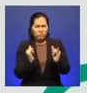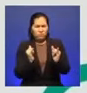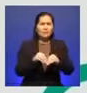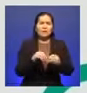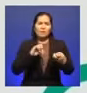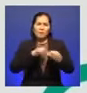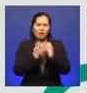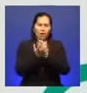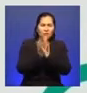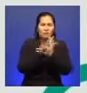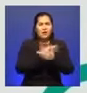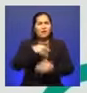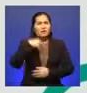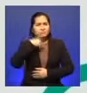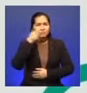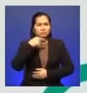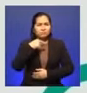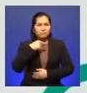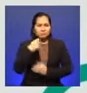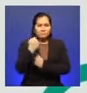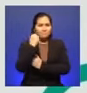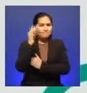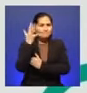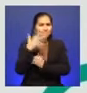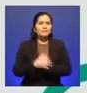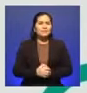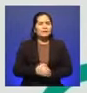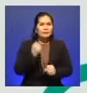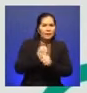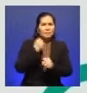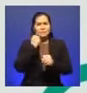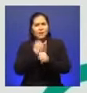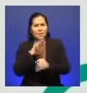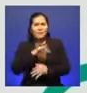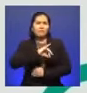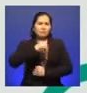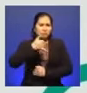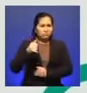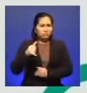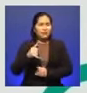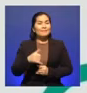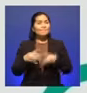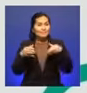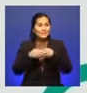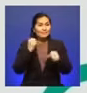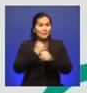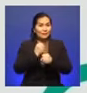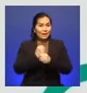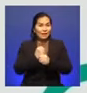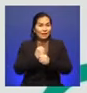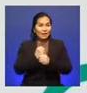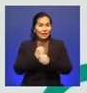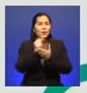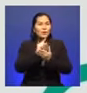ะการแปรงฟันยังถูกละเลยอยู่ค่ะดังนั้นสิ่งที่เข้าไปทำก็คือการพัฒนาศักยภ